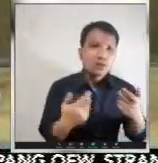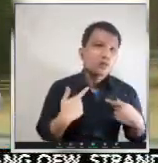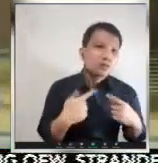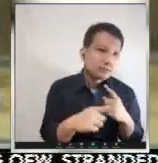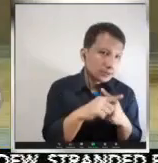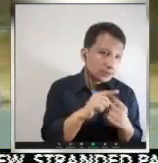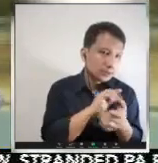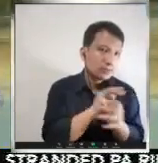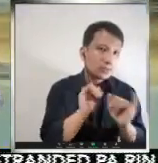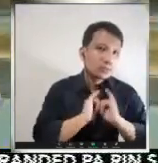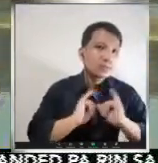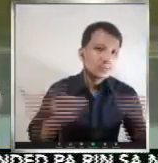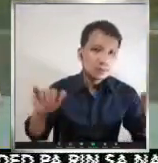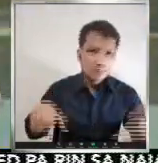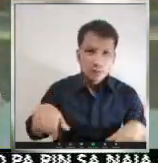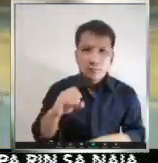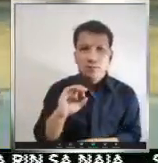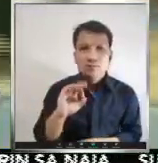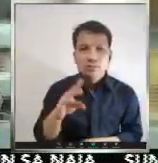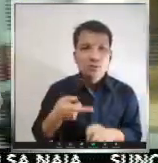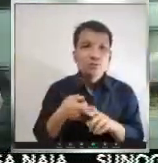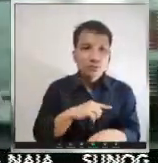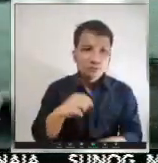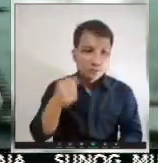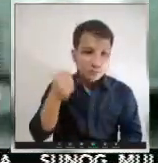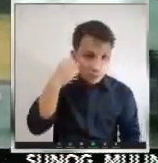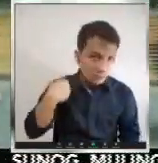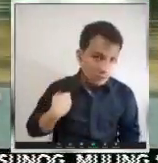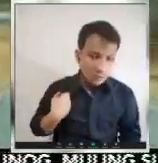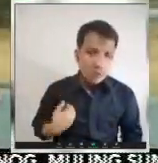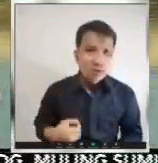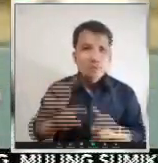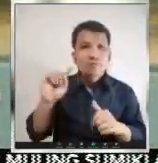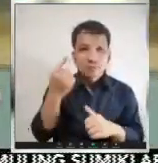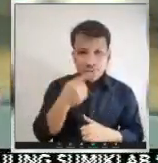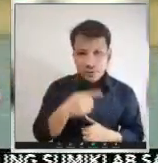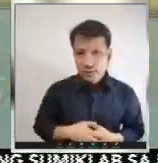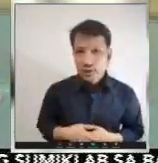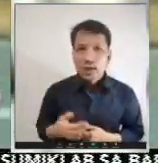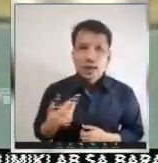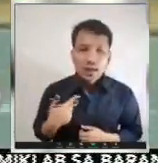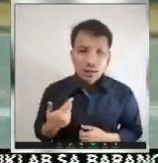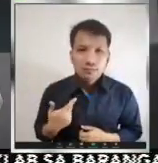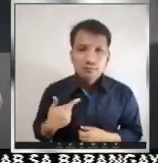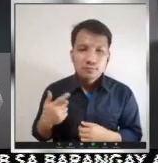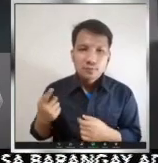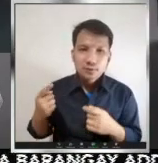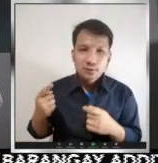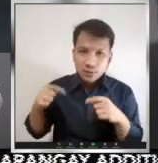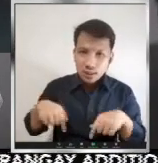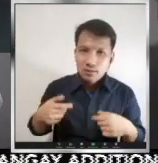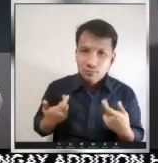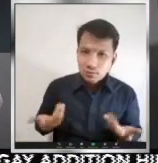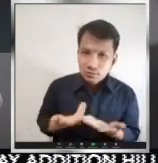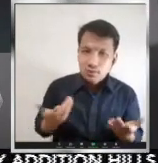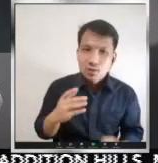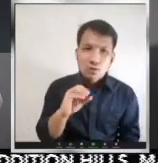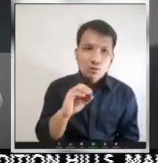sa isang OFW galing Saudi na kauna-unahang kumpirmadong kaso ng COVID sa Ormoc City. Ang sabi